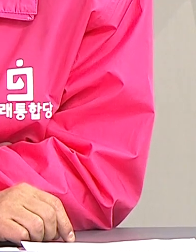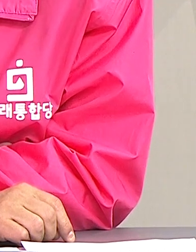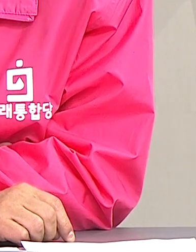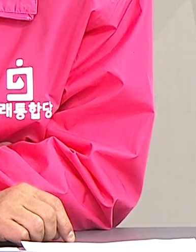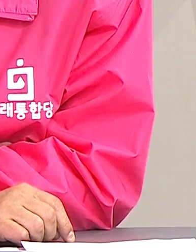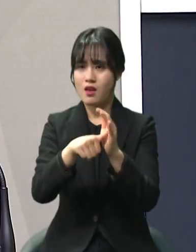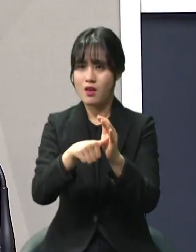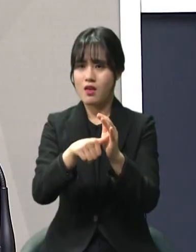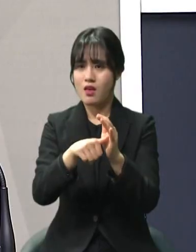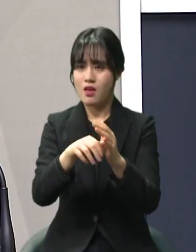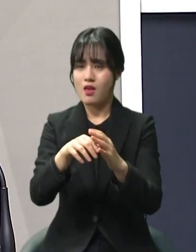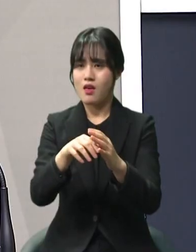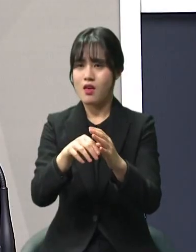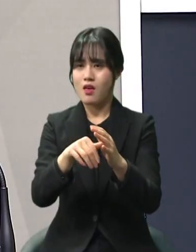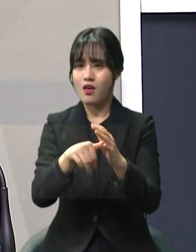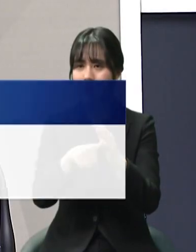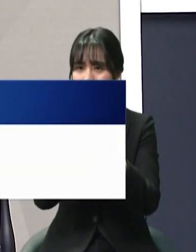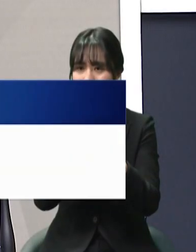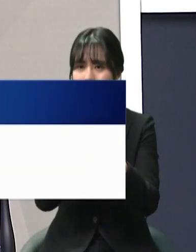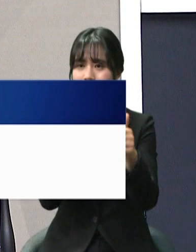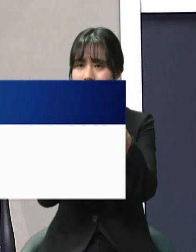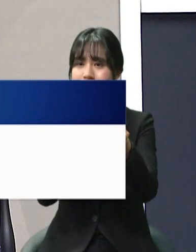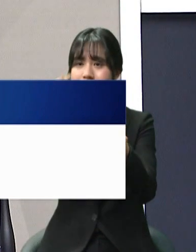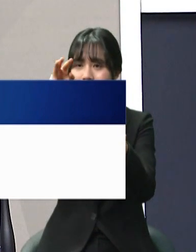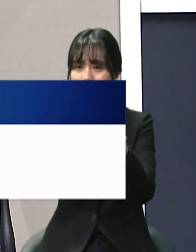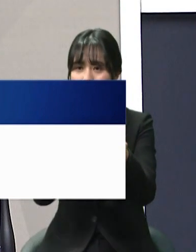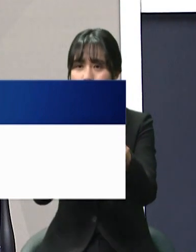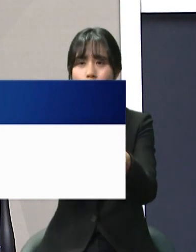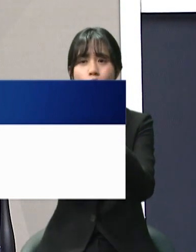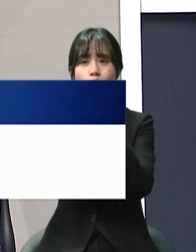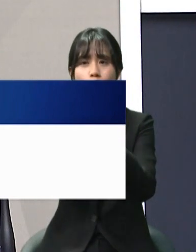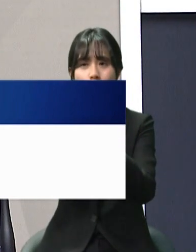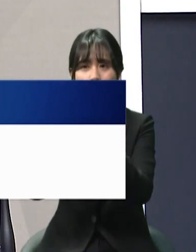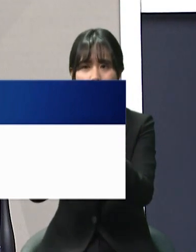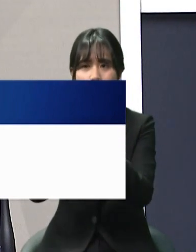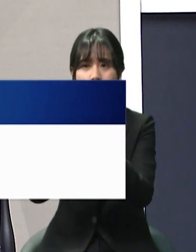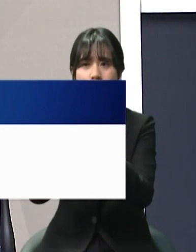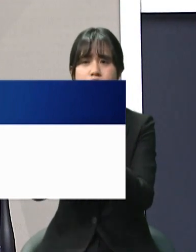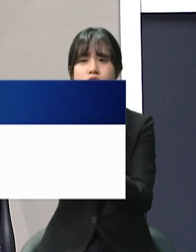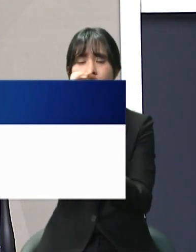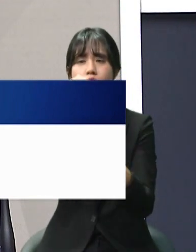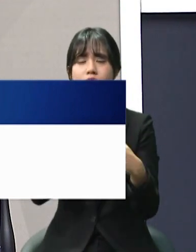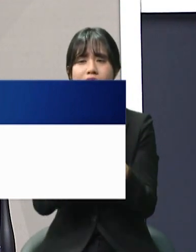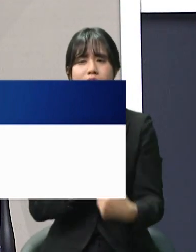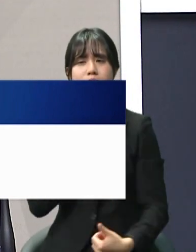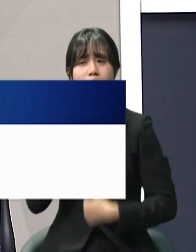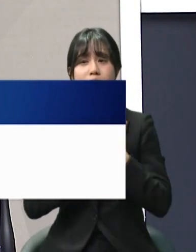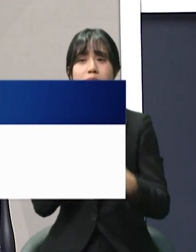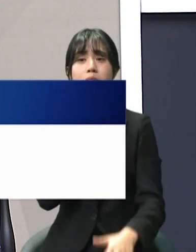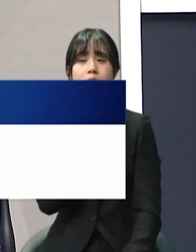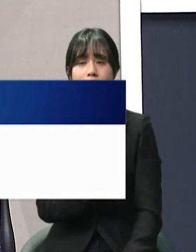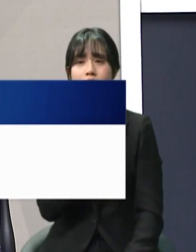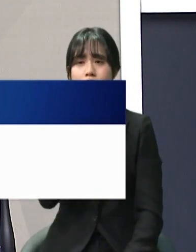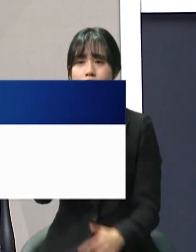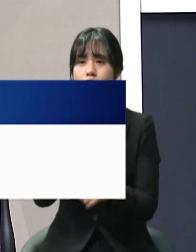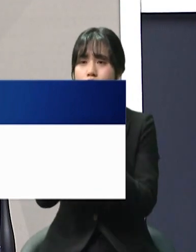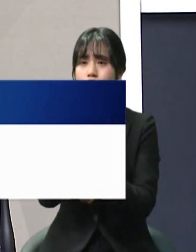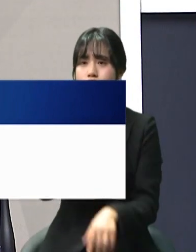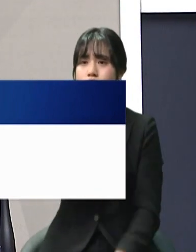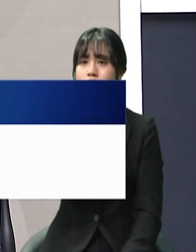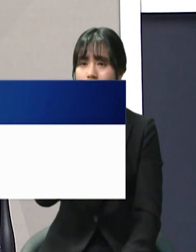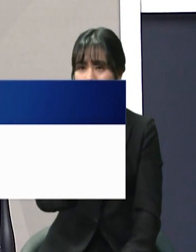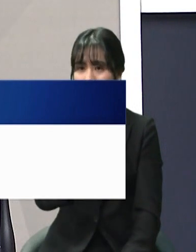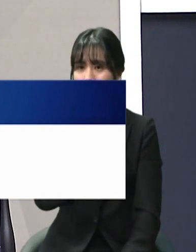물었고, 이분망촌에 발언해서 인천의 시민들을 분노했는데, 최근엔 또 연수갑의 정승현 후보가 인천